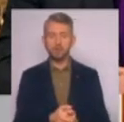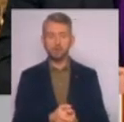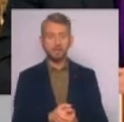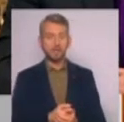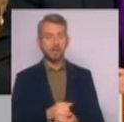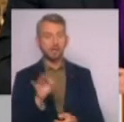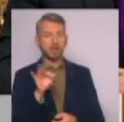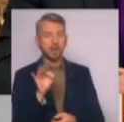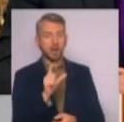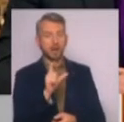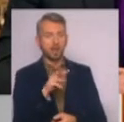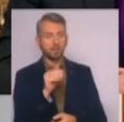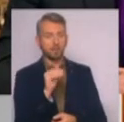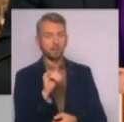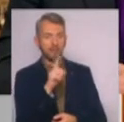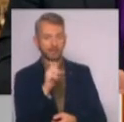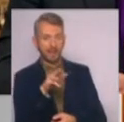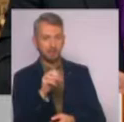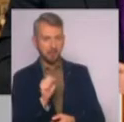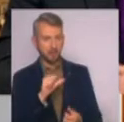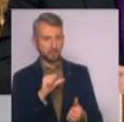Часто емфізема, крім того, що